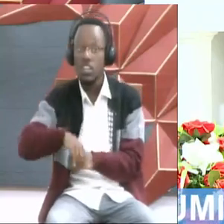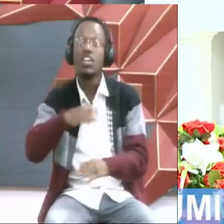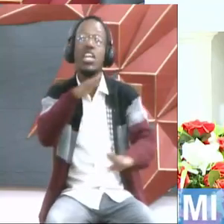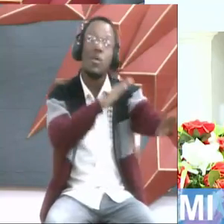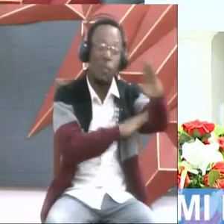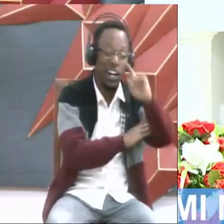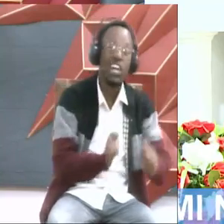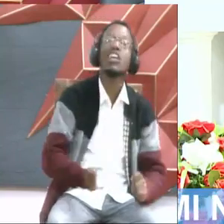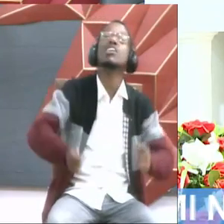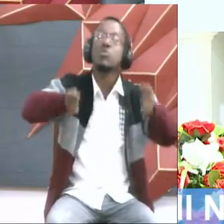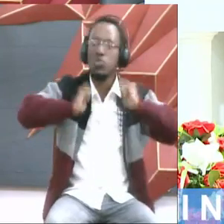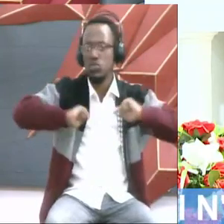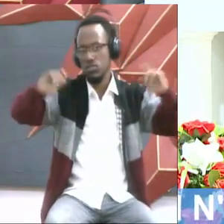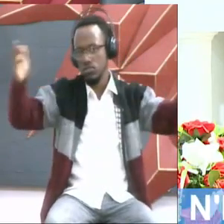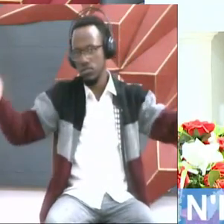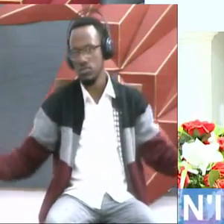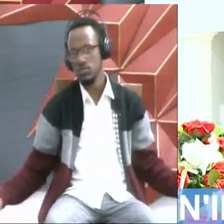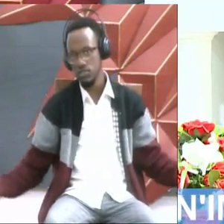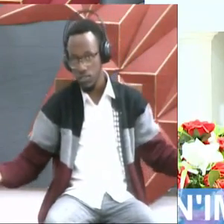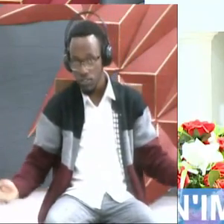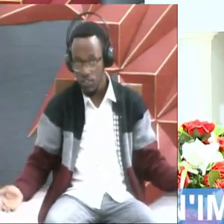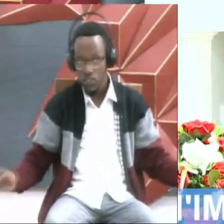ibiduhe habeho